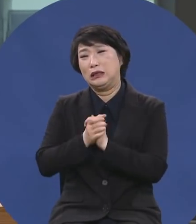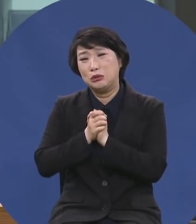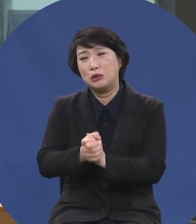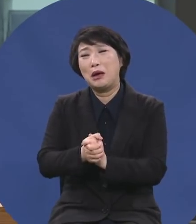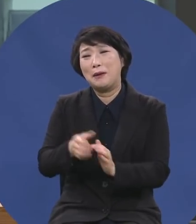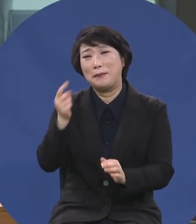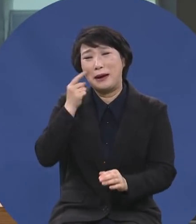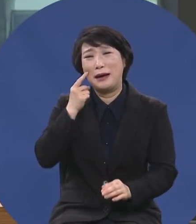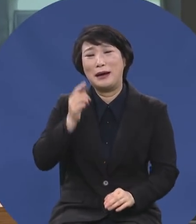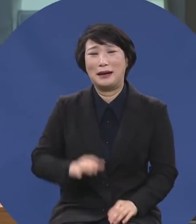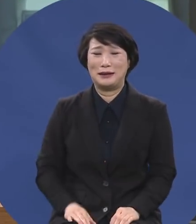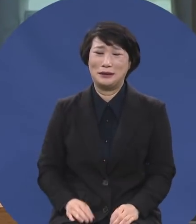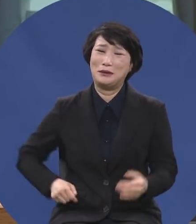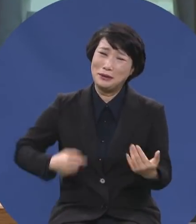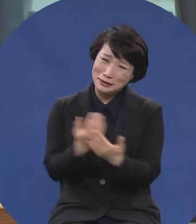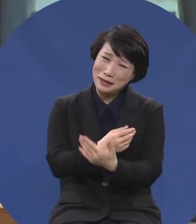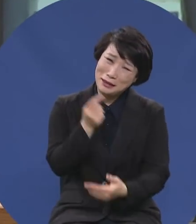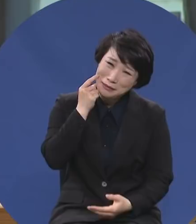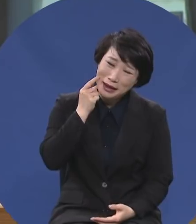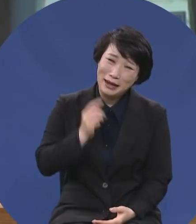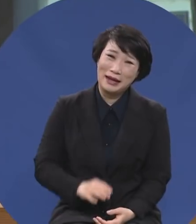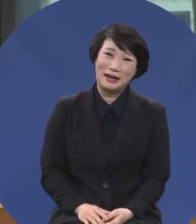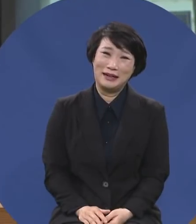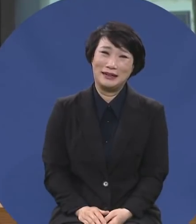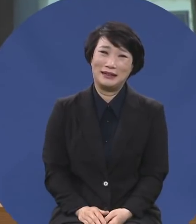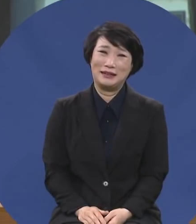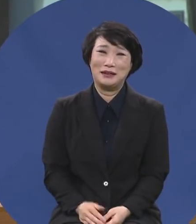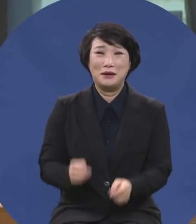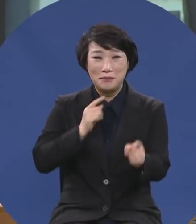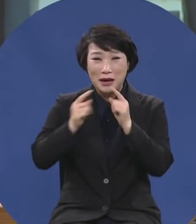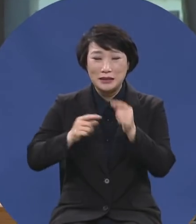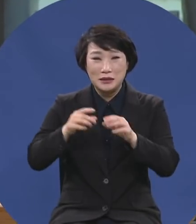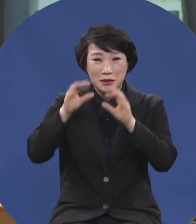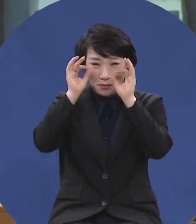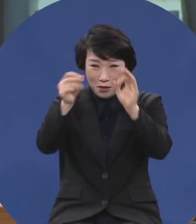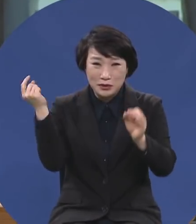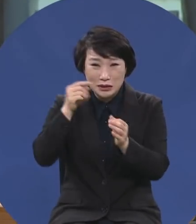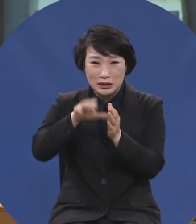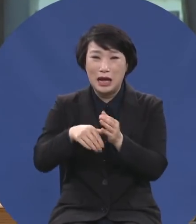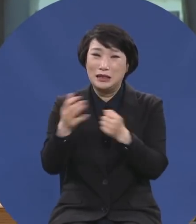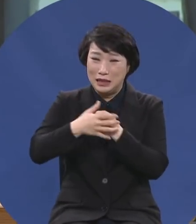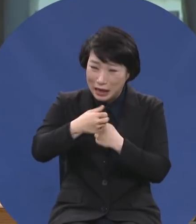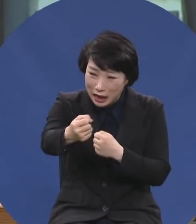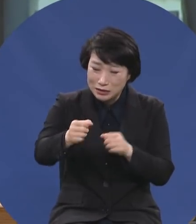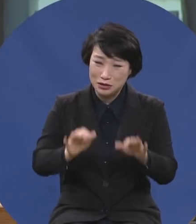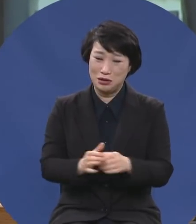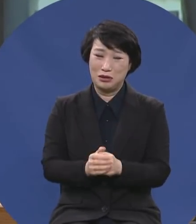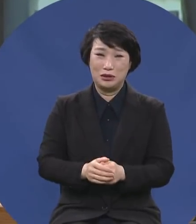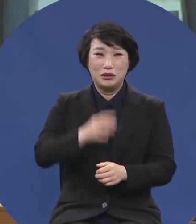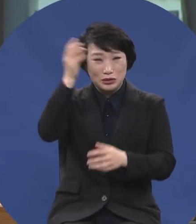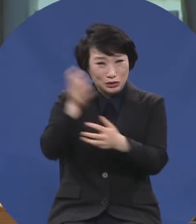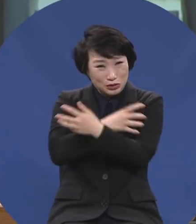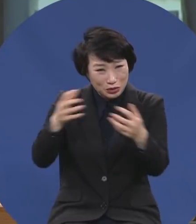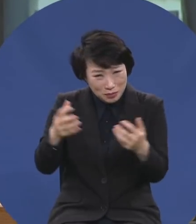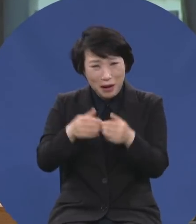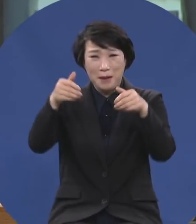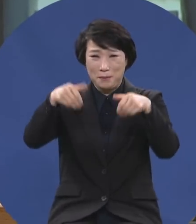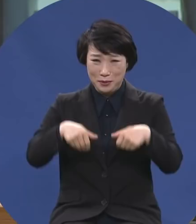좀요. 너 회개 좀요. 말씀 들 때 은혜 받아. 성령이